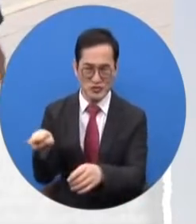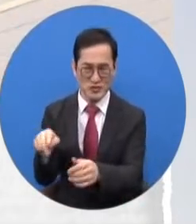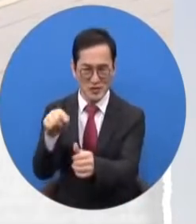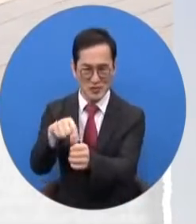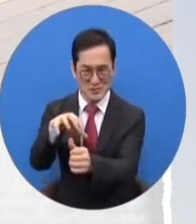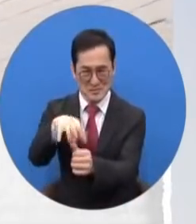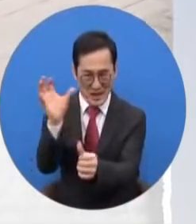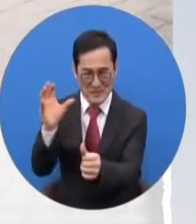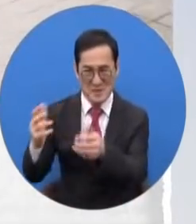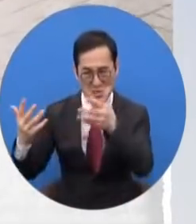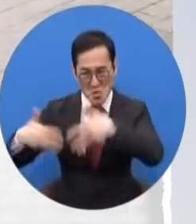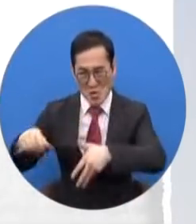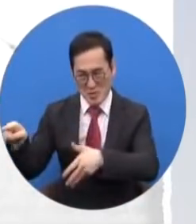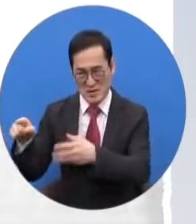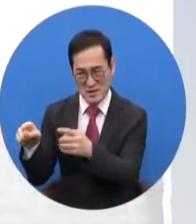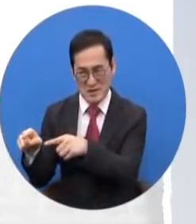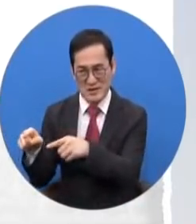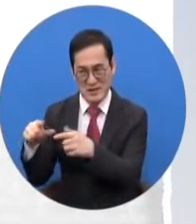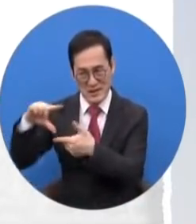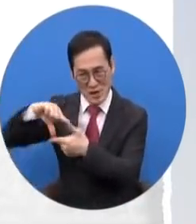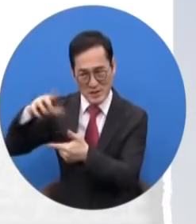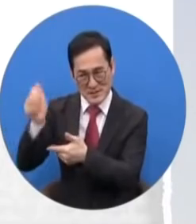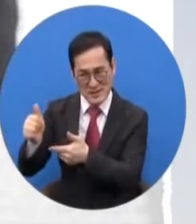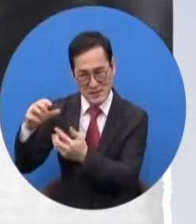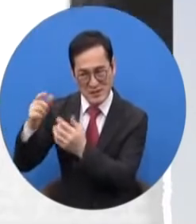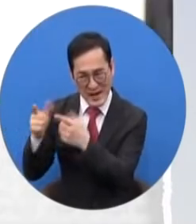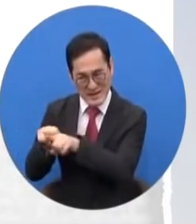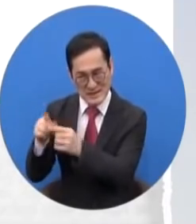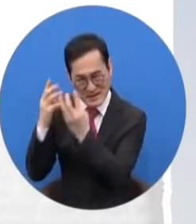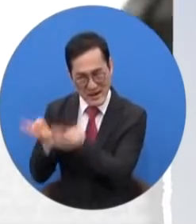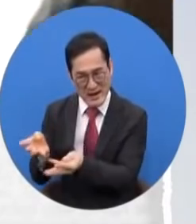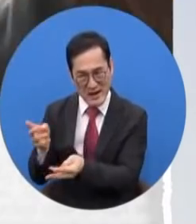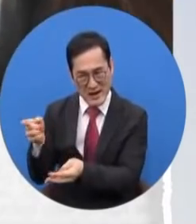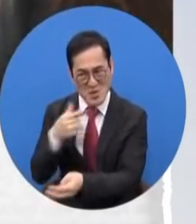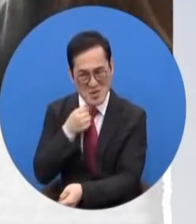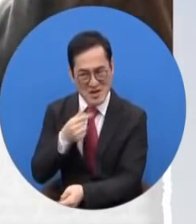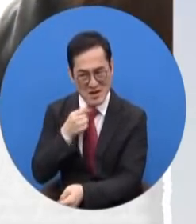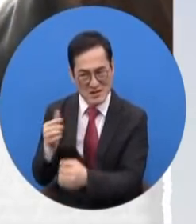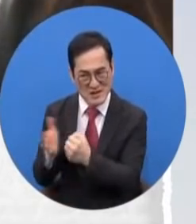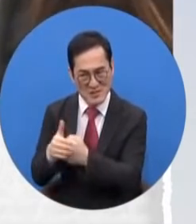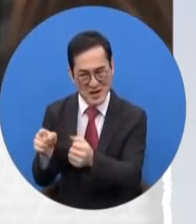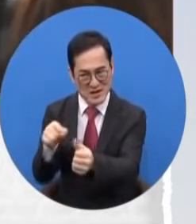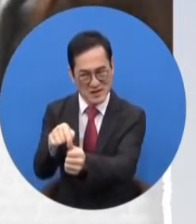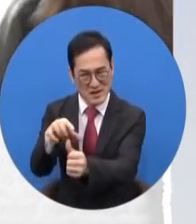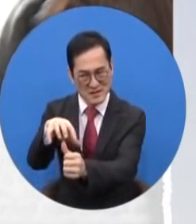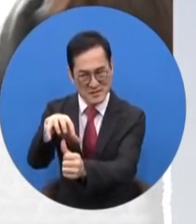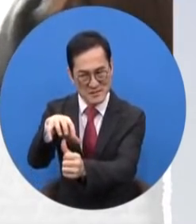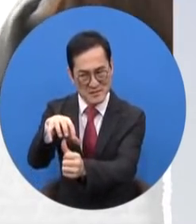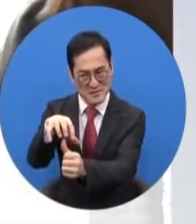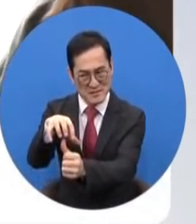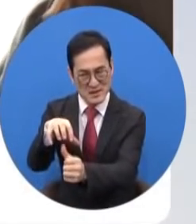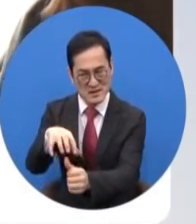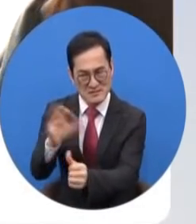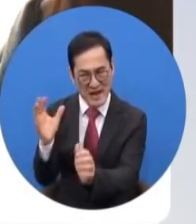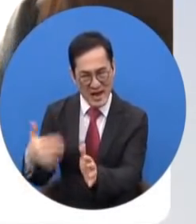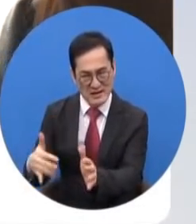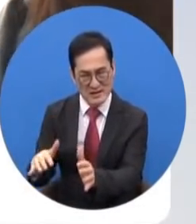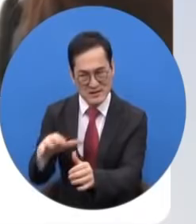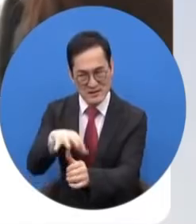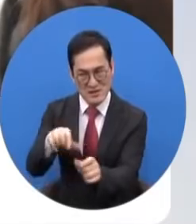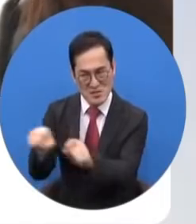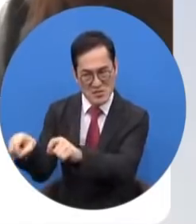당장 국민들도 비판의 목소리를 내고 있고 여권에서도 상당히 비판적인 목소리가 나오고 있는 것으로 알고 있습니다. 즉 사면